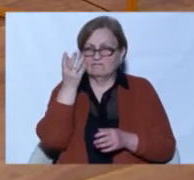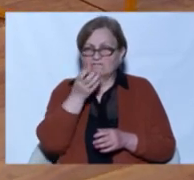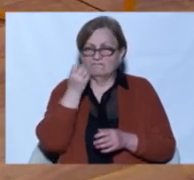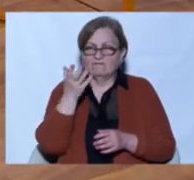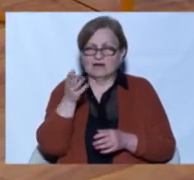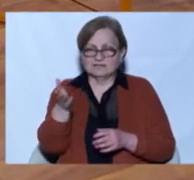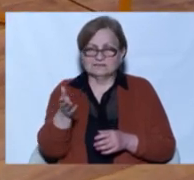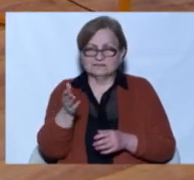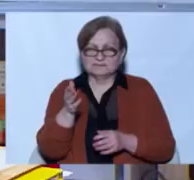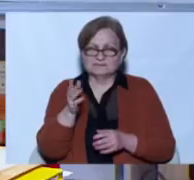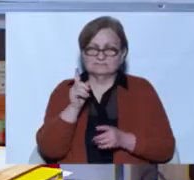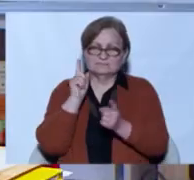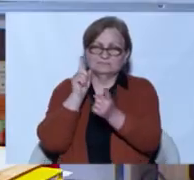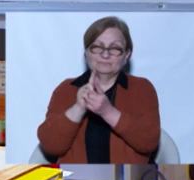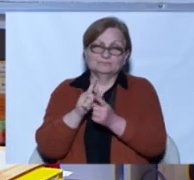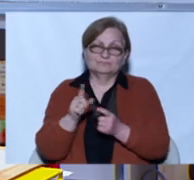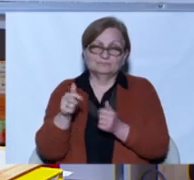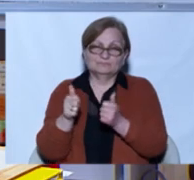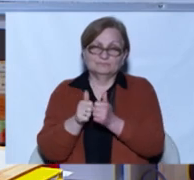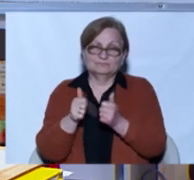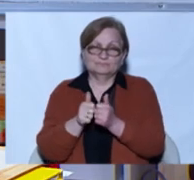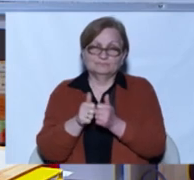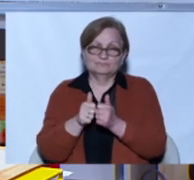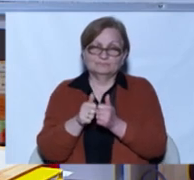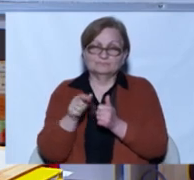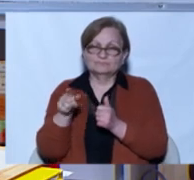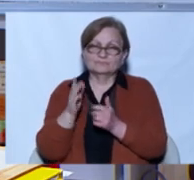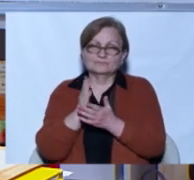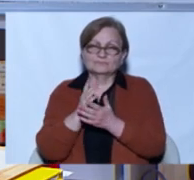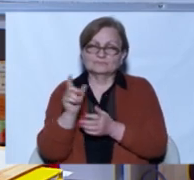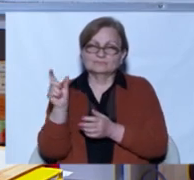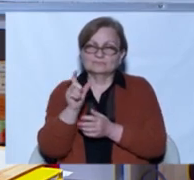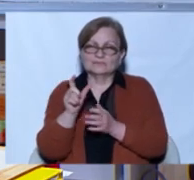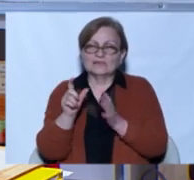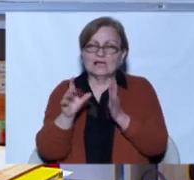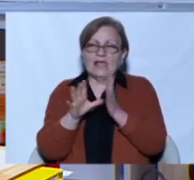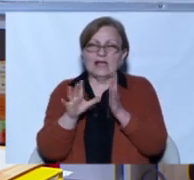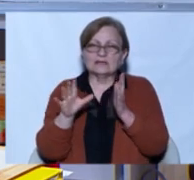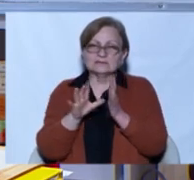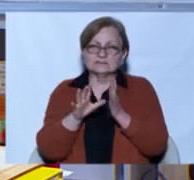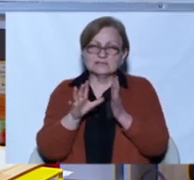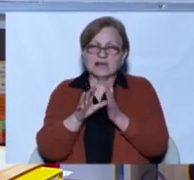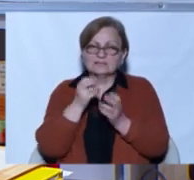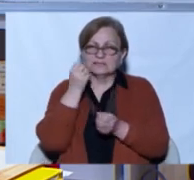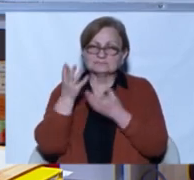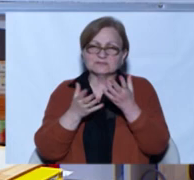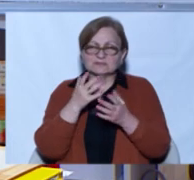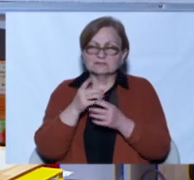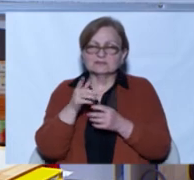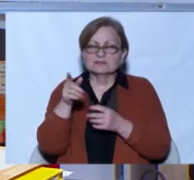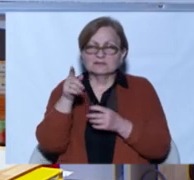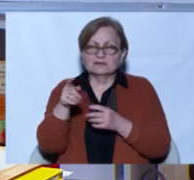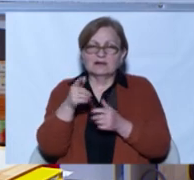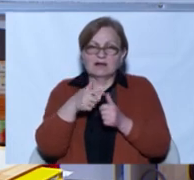ბარდი. გვერდით დატანილი არის განმარტება. ეკლიანი მცენარე. ალბათ გაგიგია, ეკალ